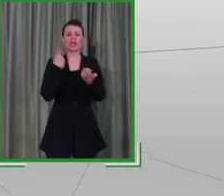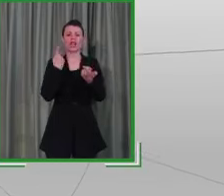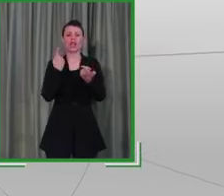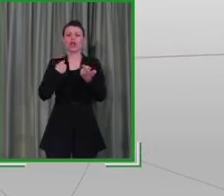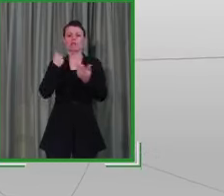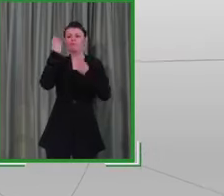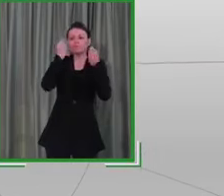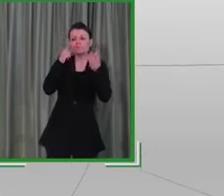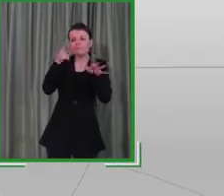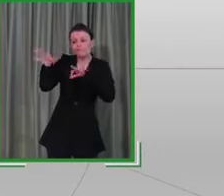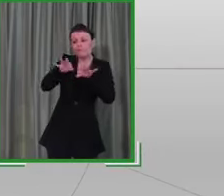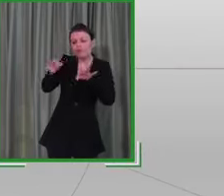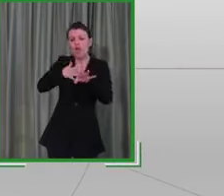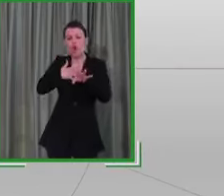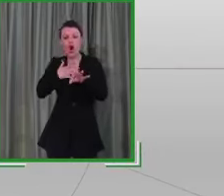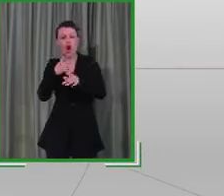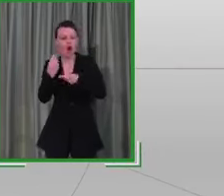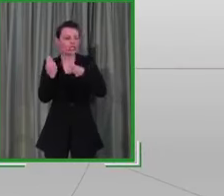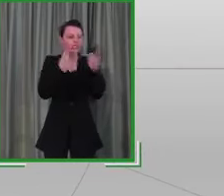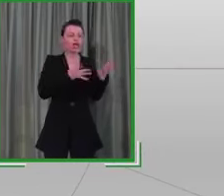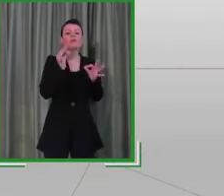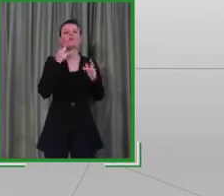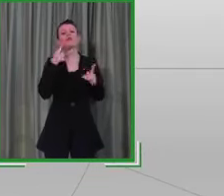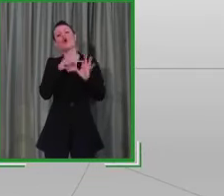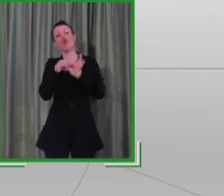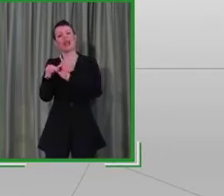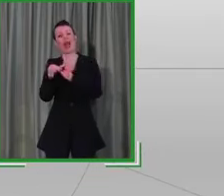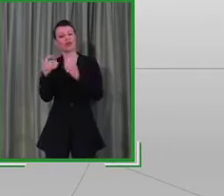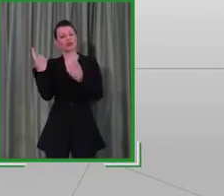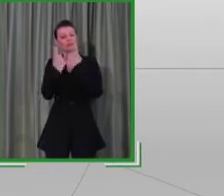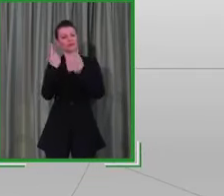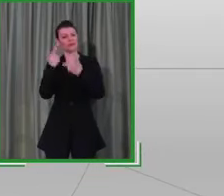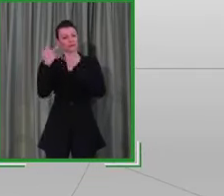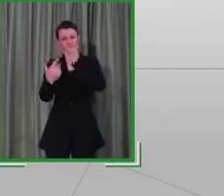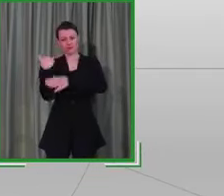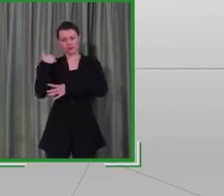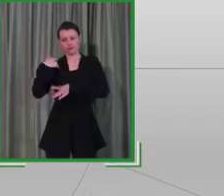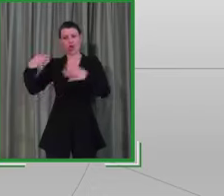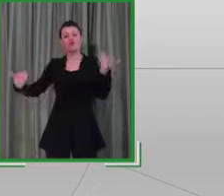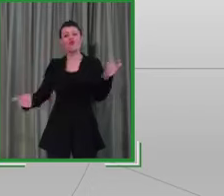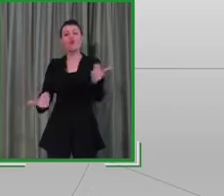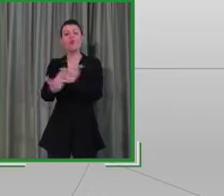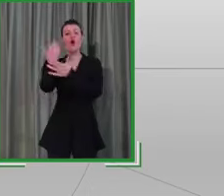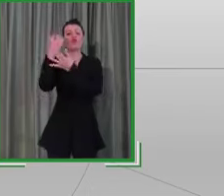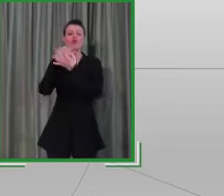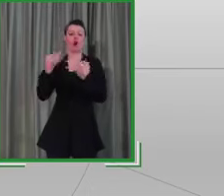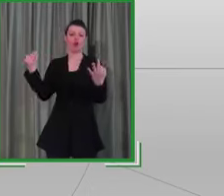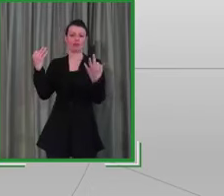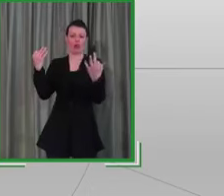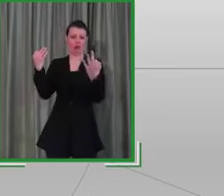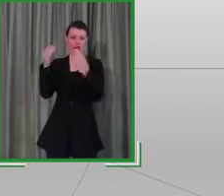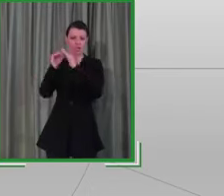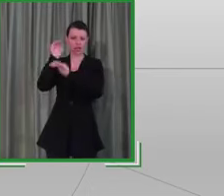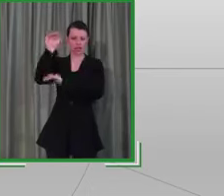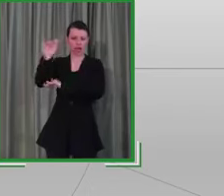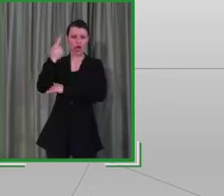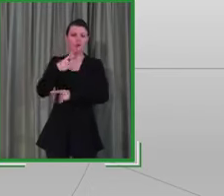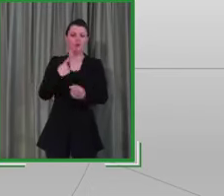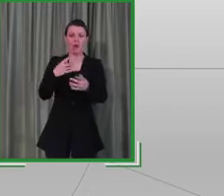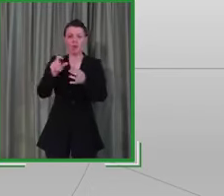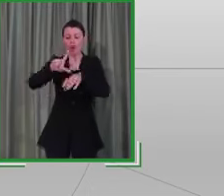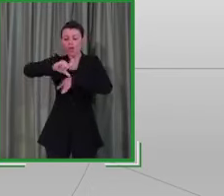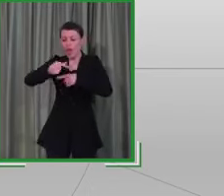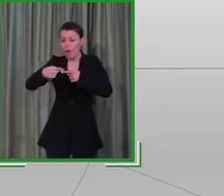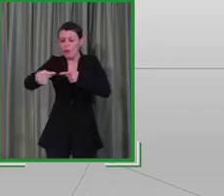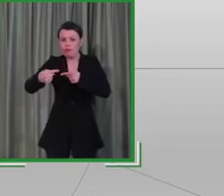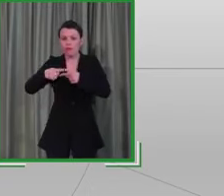quella che sarà la nuova normalità entro la emanazione del prossimo dpcm quello